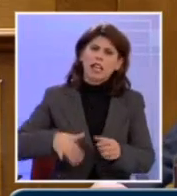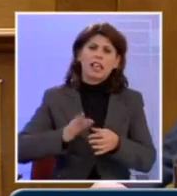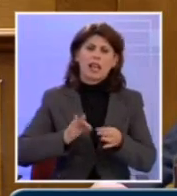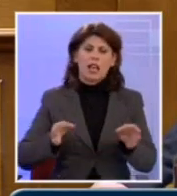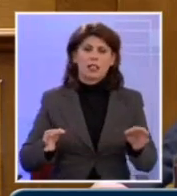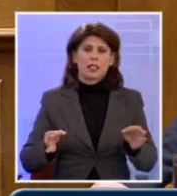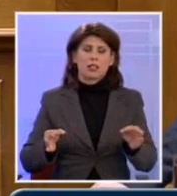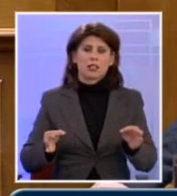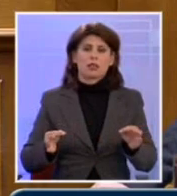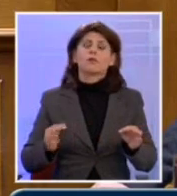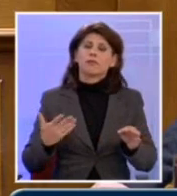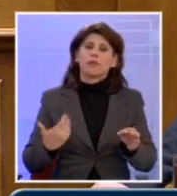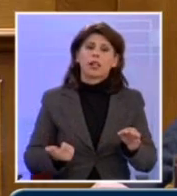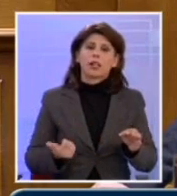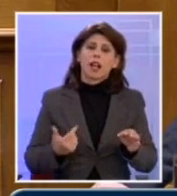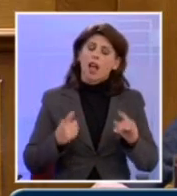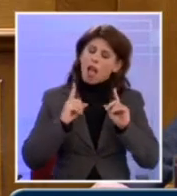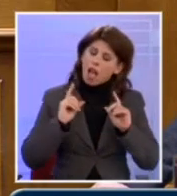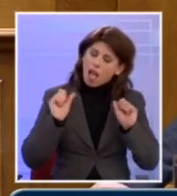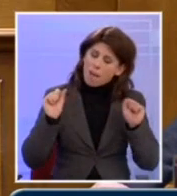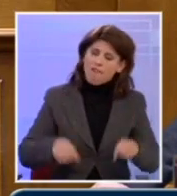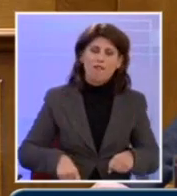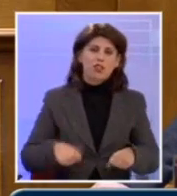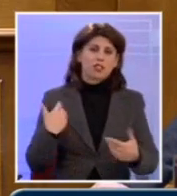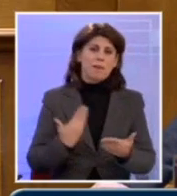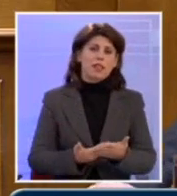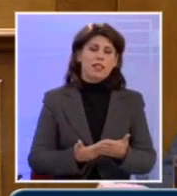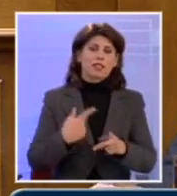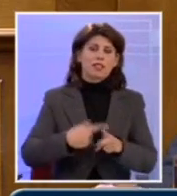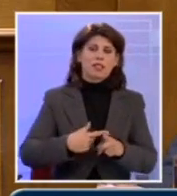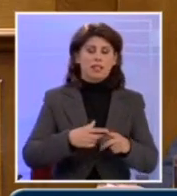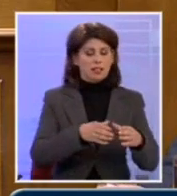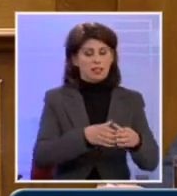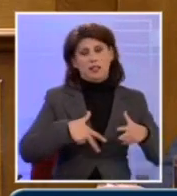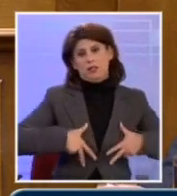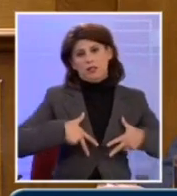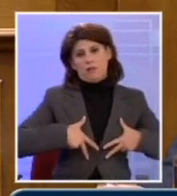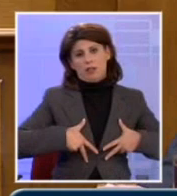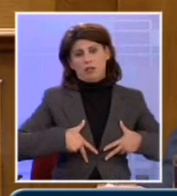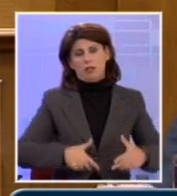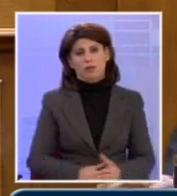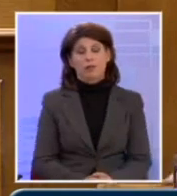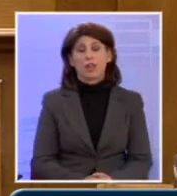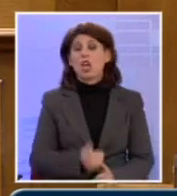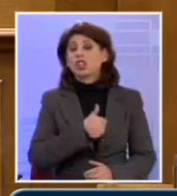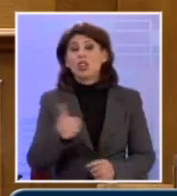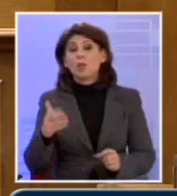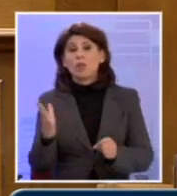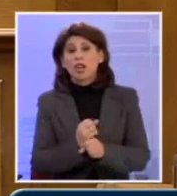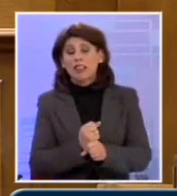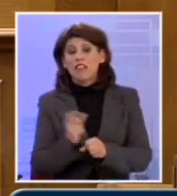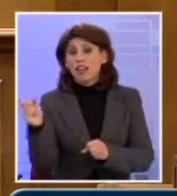ανάλυση είναι να επιβεβαιώνει τα επιχειρήματα της ελληνικής πλευράς. Το μόνο που